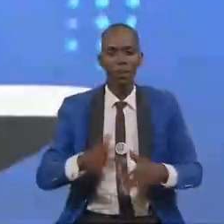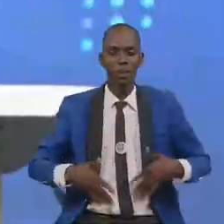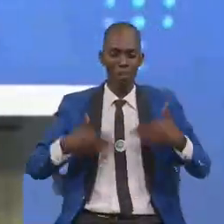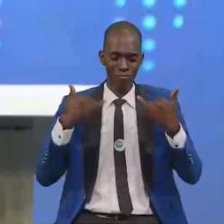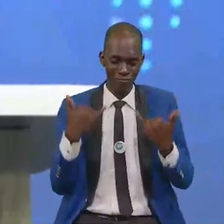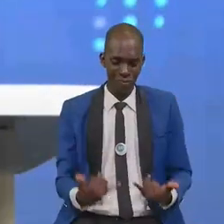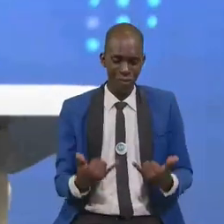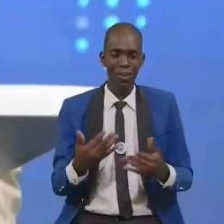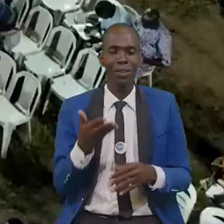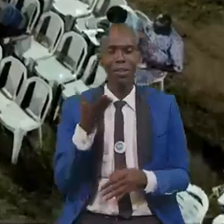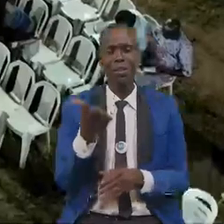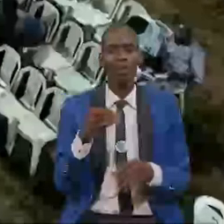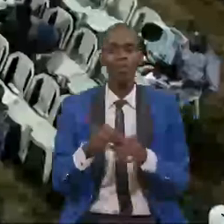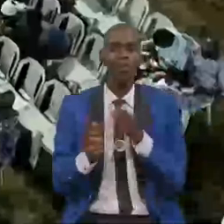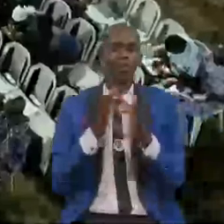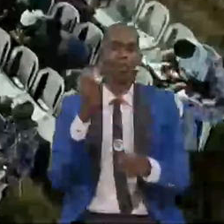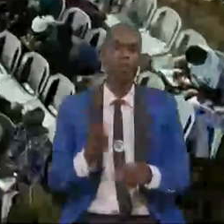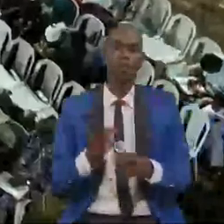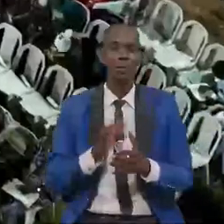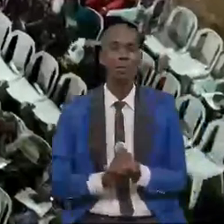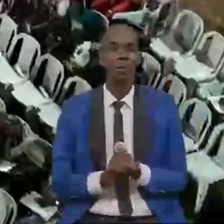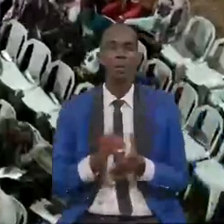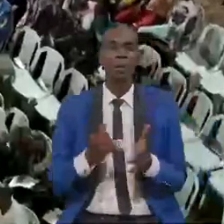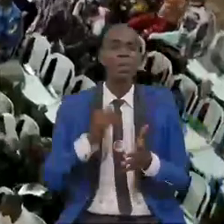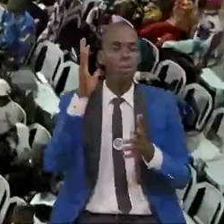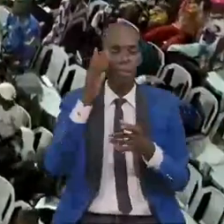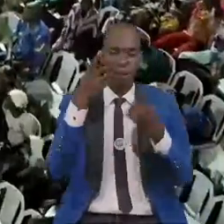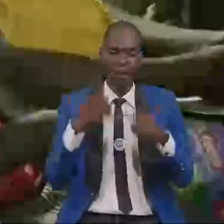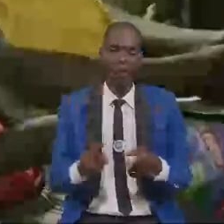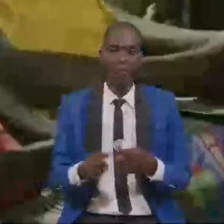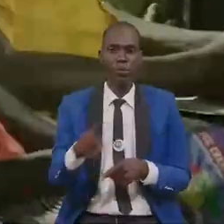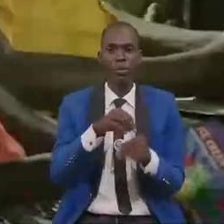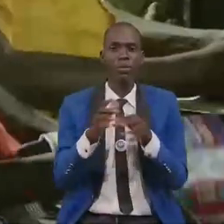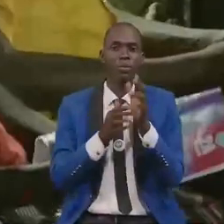aujourd'hui même ce soir va t'arriver